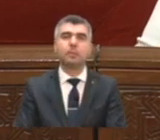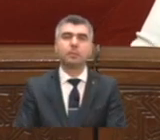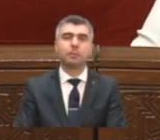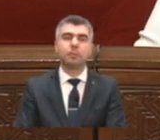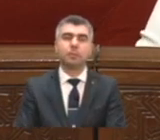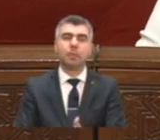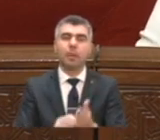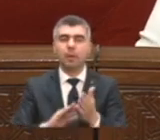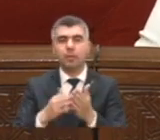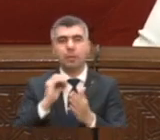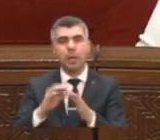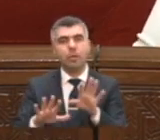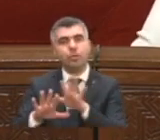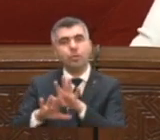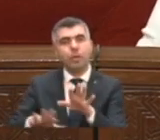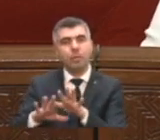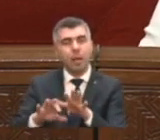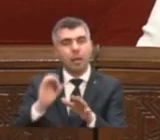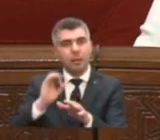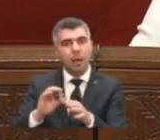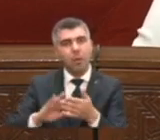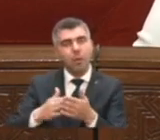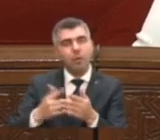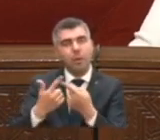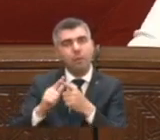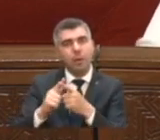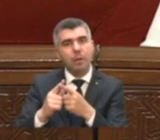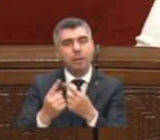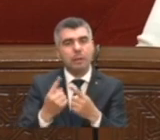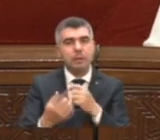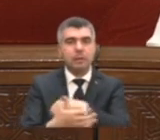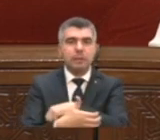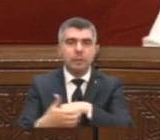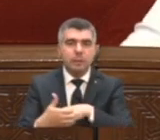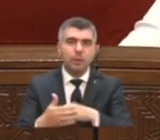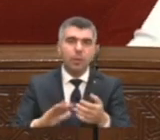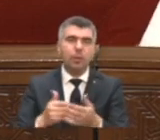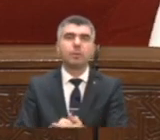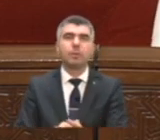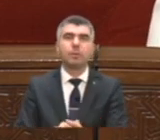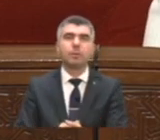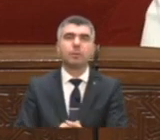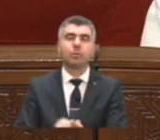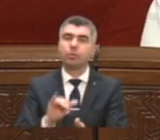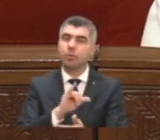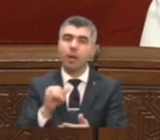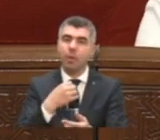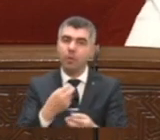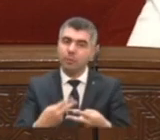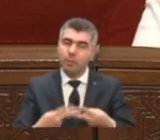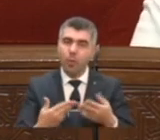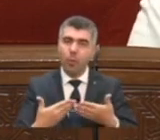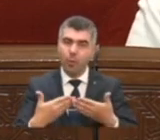البرنامج الطبقه الاجتماعيه، الطبقه المتوسطه، والطبقة الأكثر هشاشة. ولكن ما يمكن ليش نجي ونعرضوا عليكم